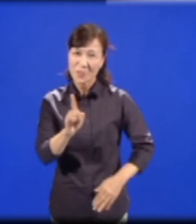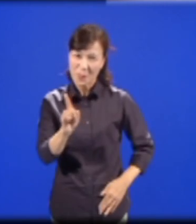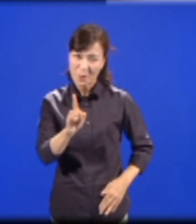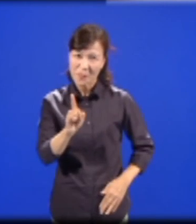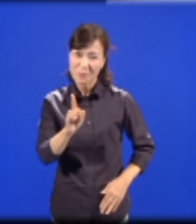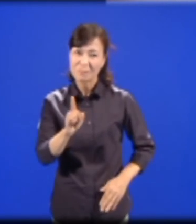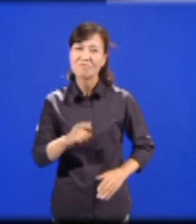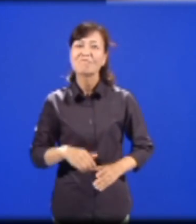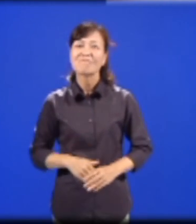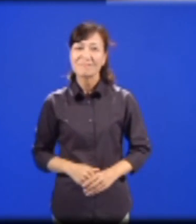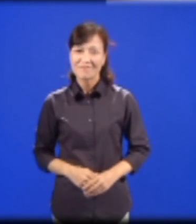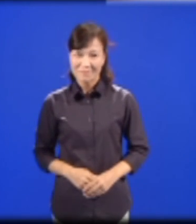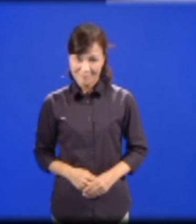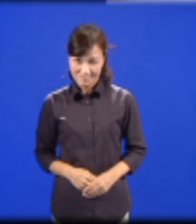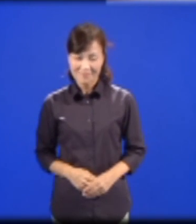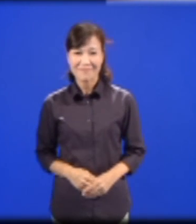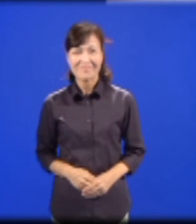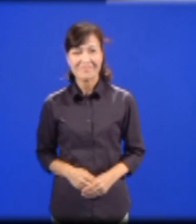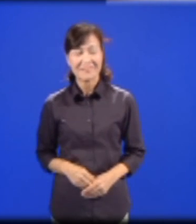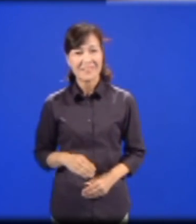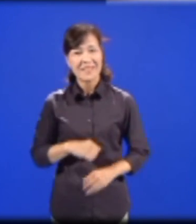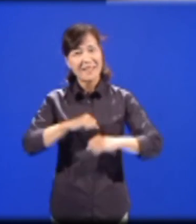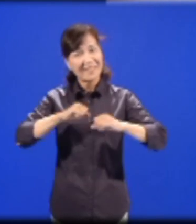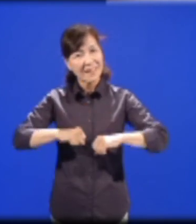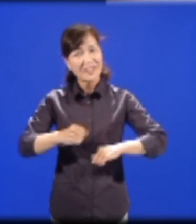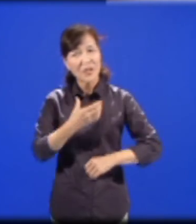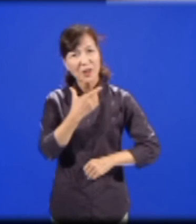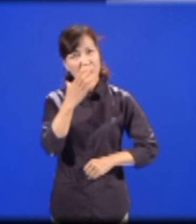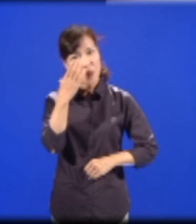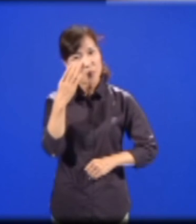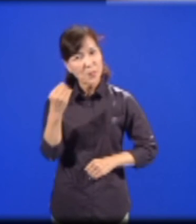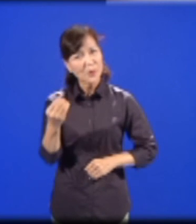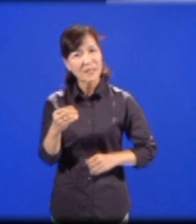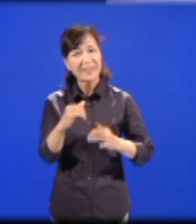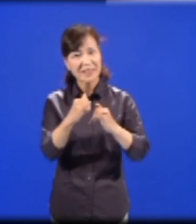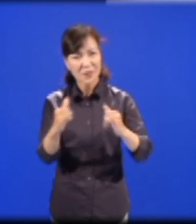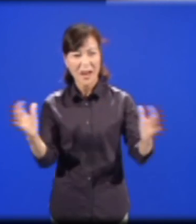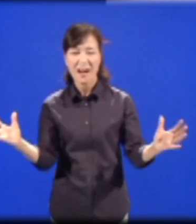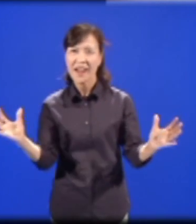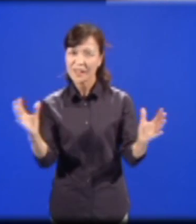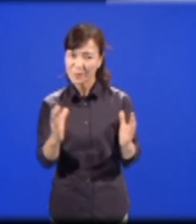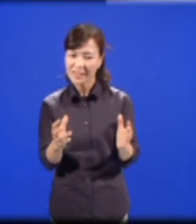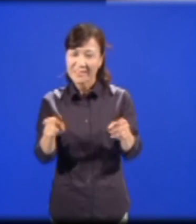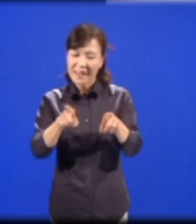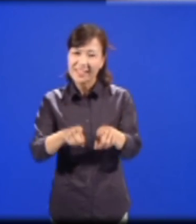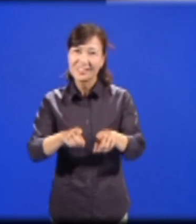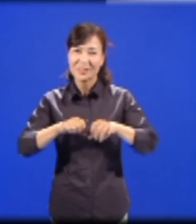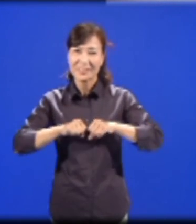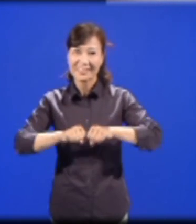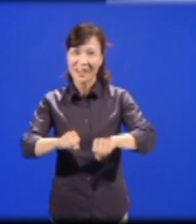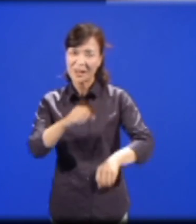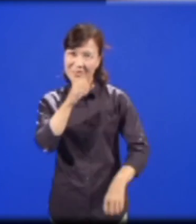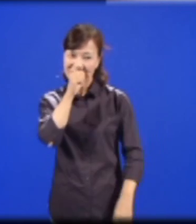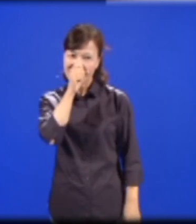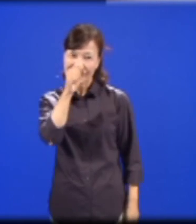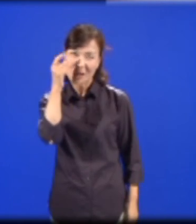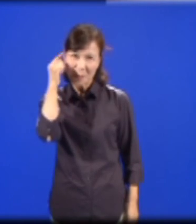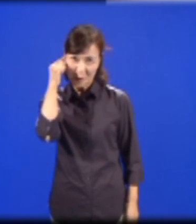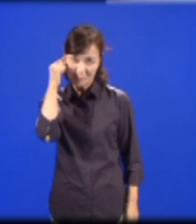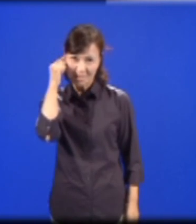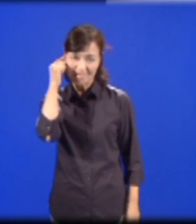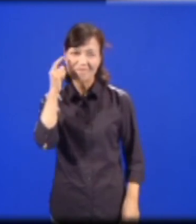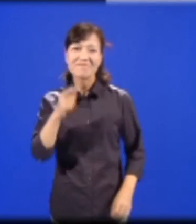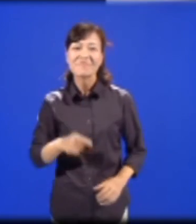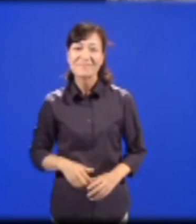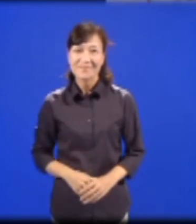なか続かないと思いますので、健康づくりに関心のある方々が集まって、していただくといいかと